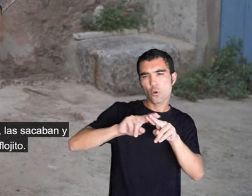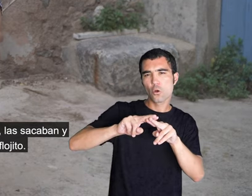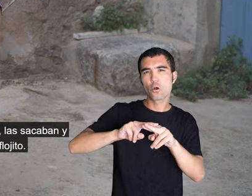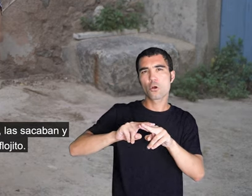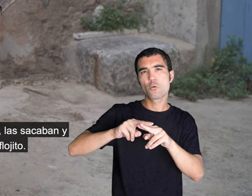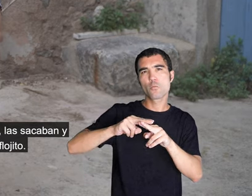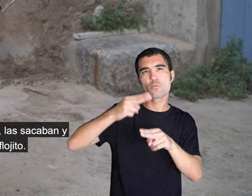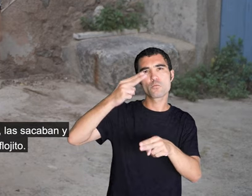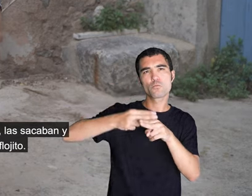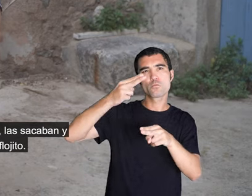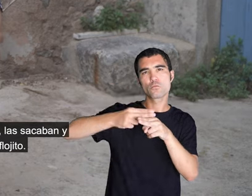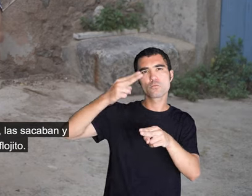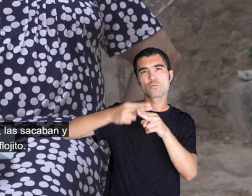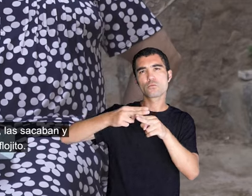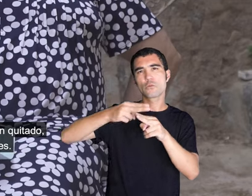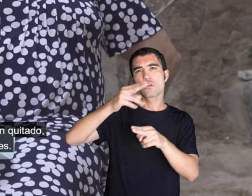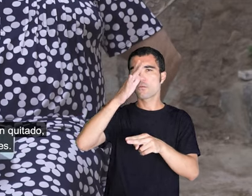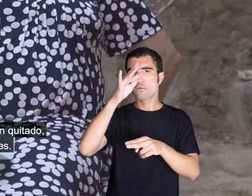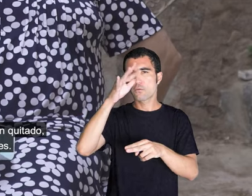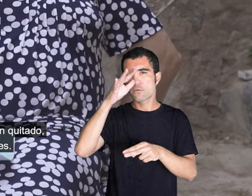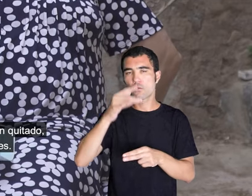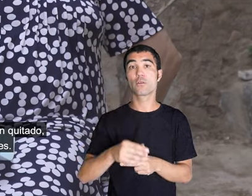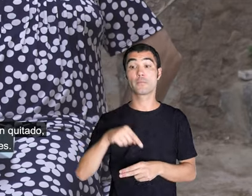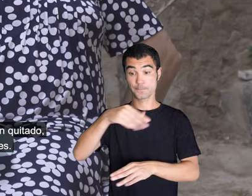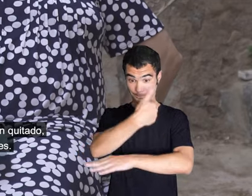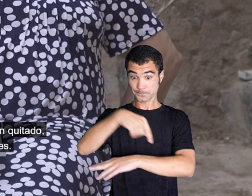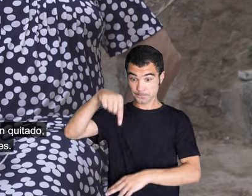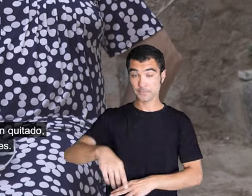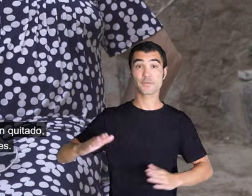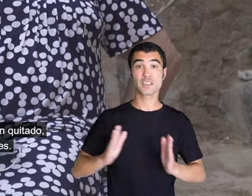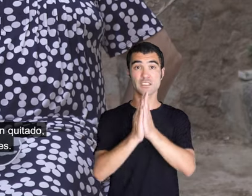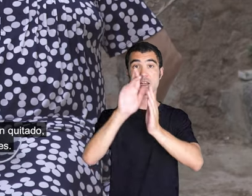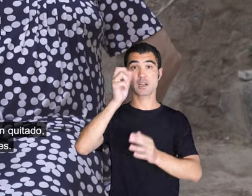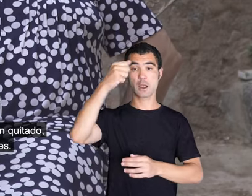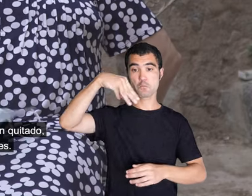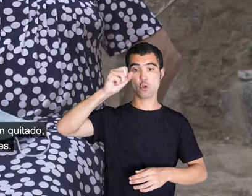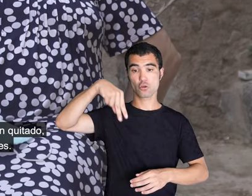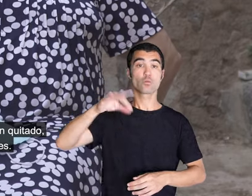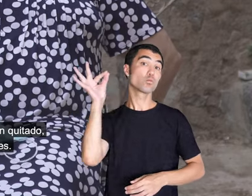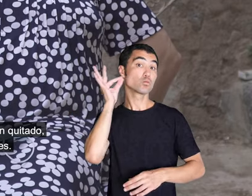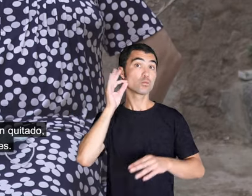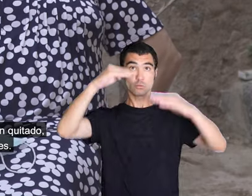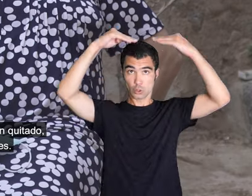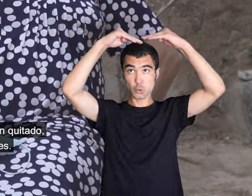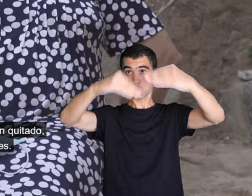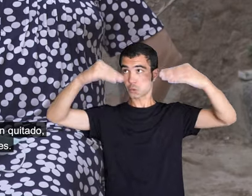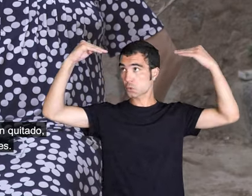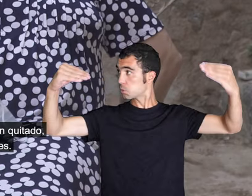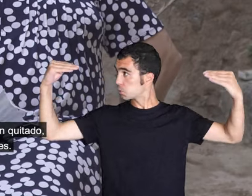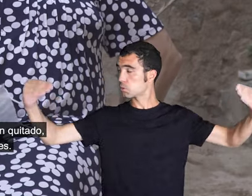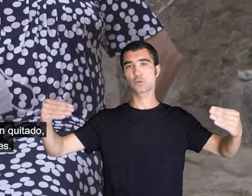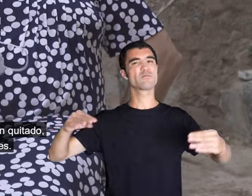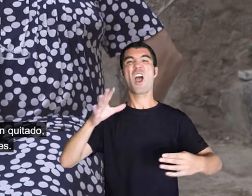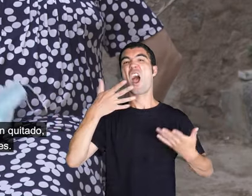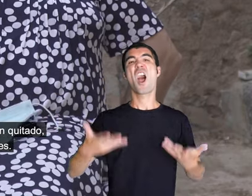un poc fluixet. En el carrer de Sant Ramon, les dones, posaven un toldus, que ara ja ho han llevat, però hi havia